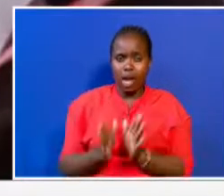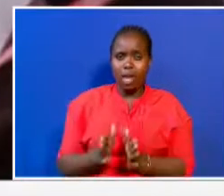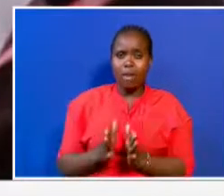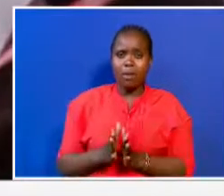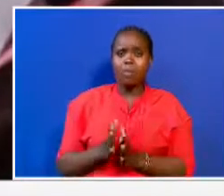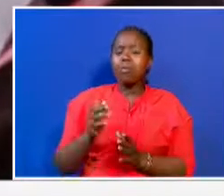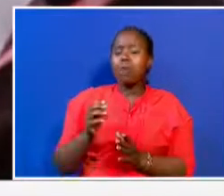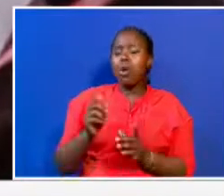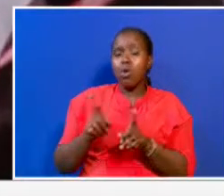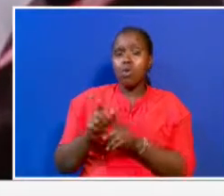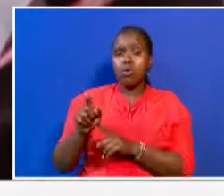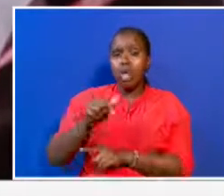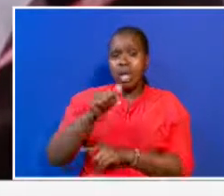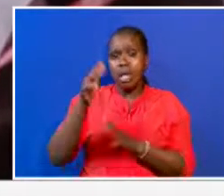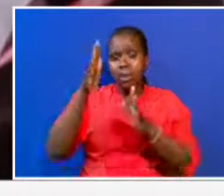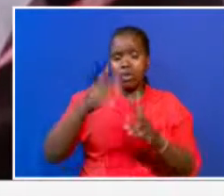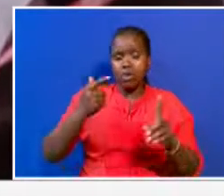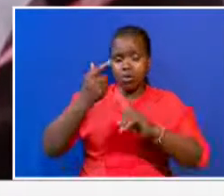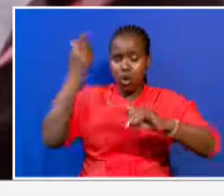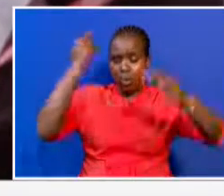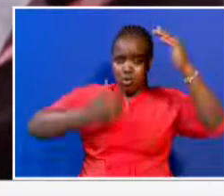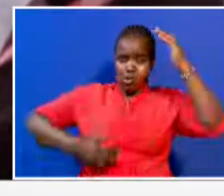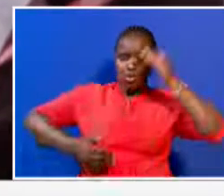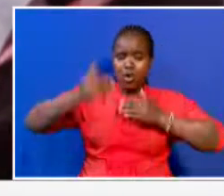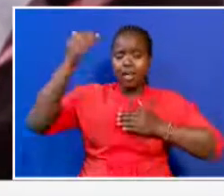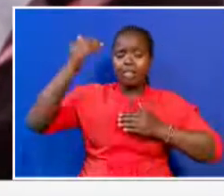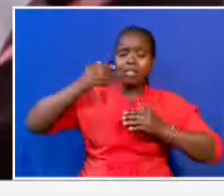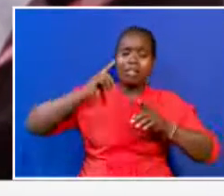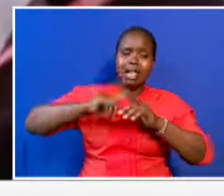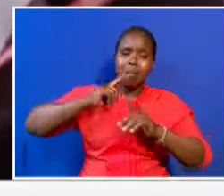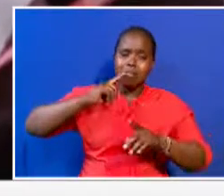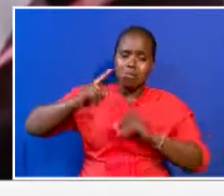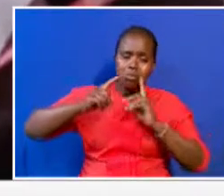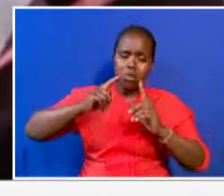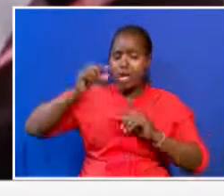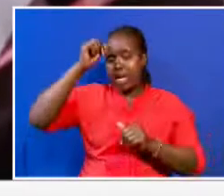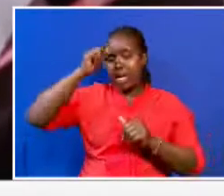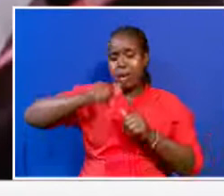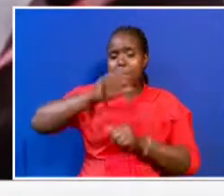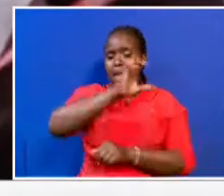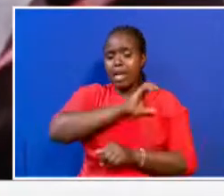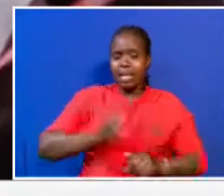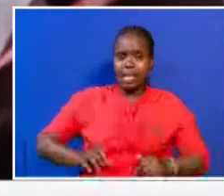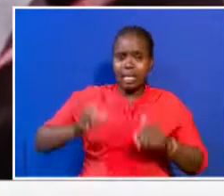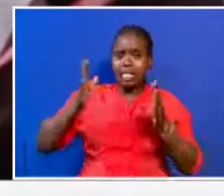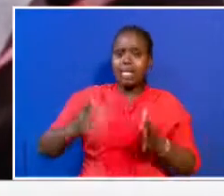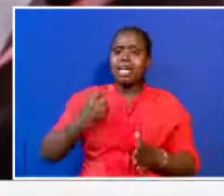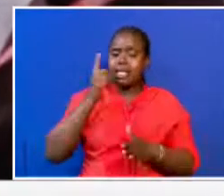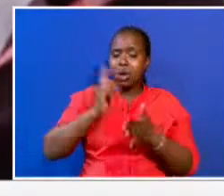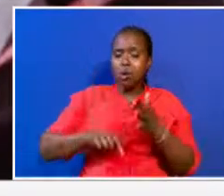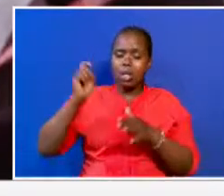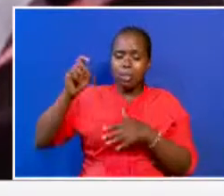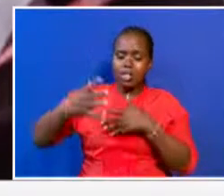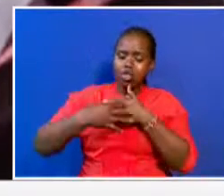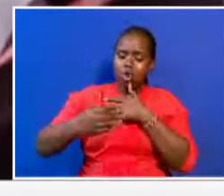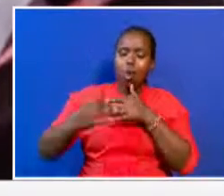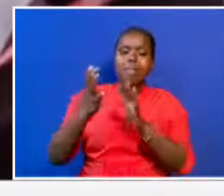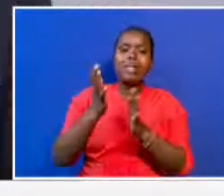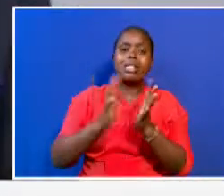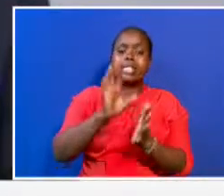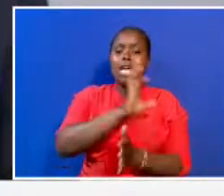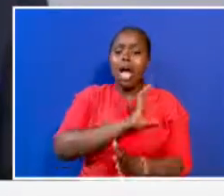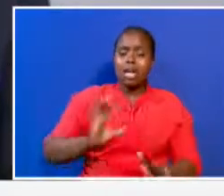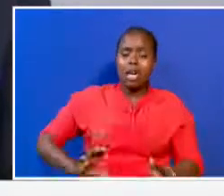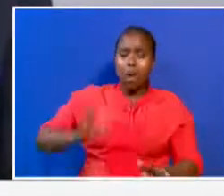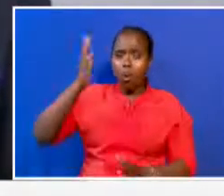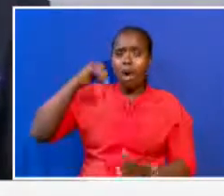Bernard Boy ambaye ni mhadhiri wa chuo kikuu, katika hotuba yake amewakumbusha Wakristo kwamba wanafaa kuiga maisha ya Yesu Kristo ambaye kila